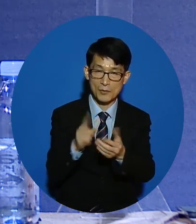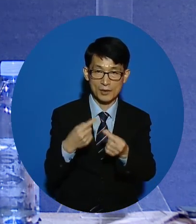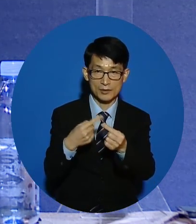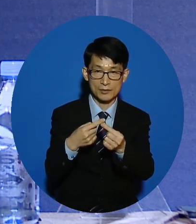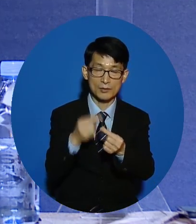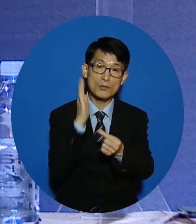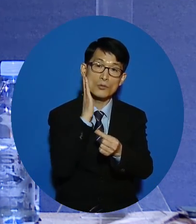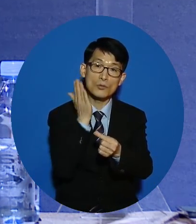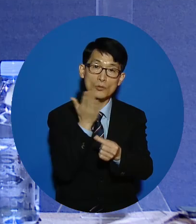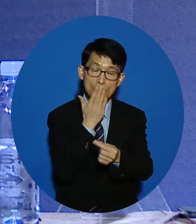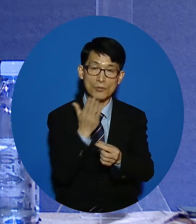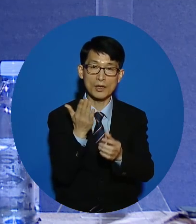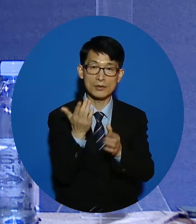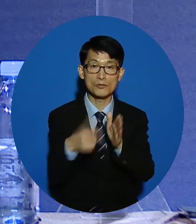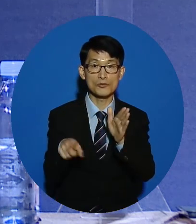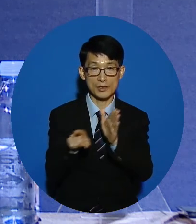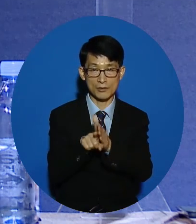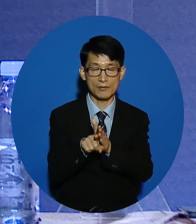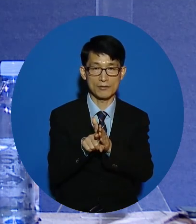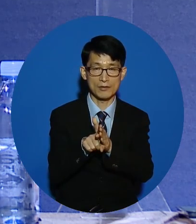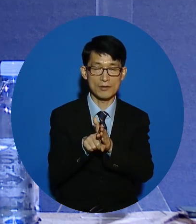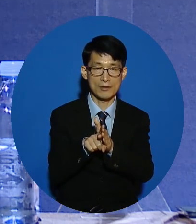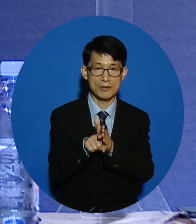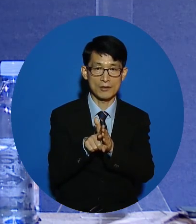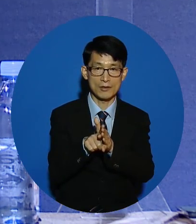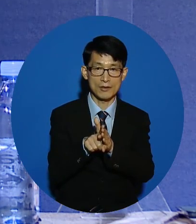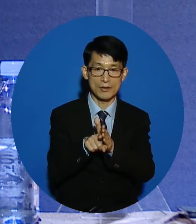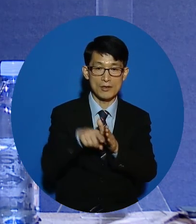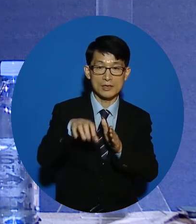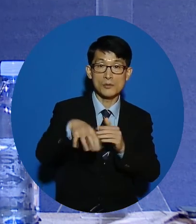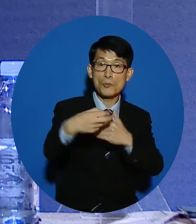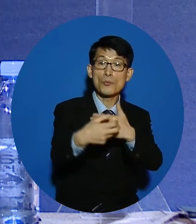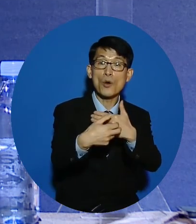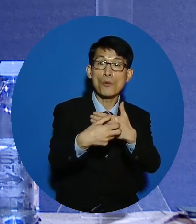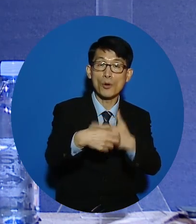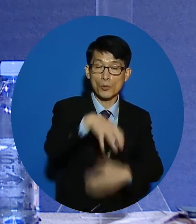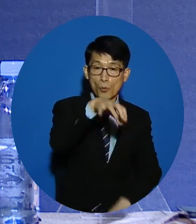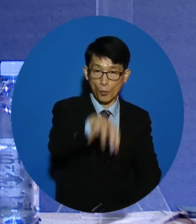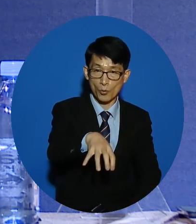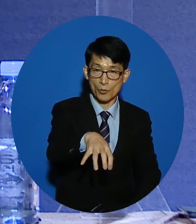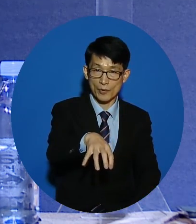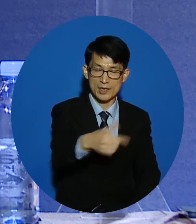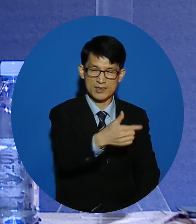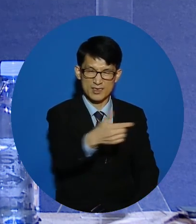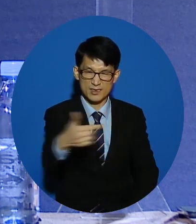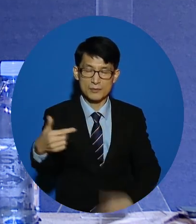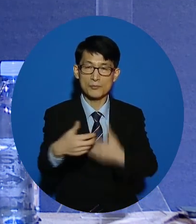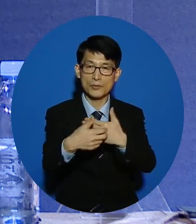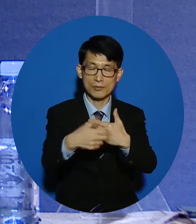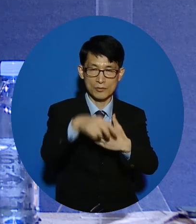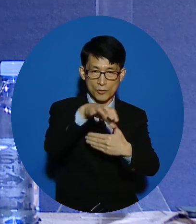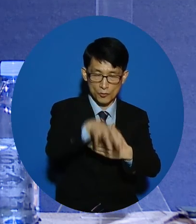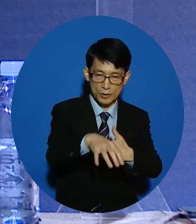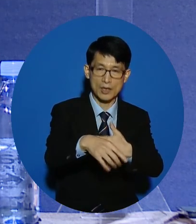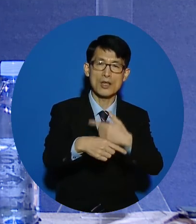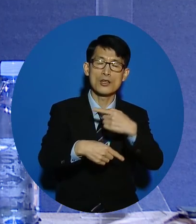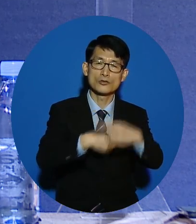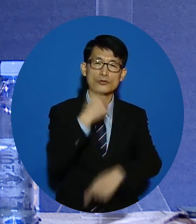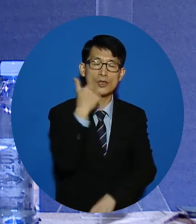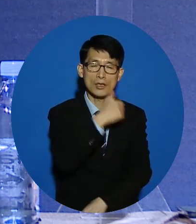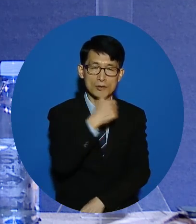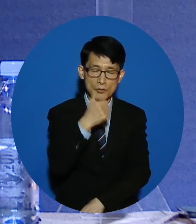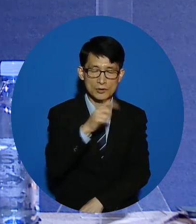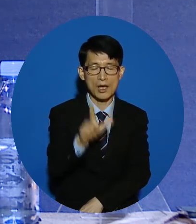청각 장애인 거점 병원들의 종합병원들의 상시